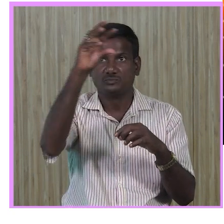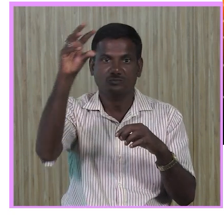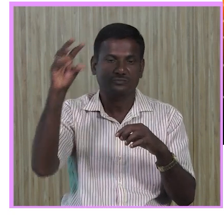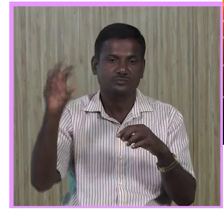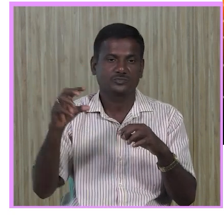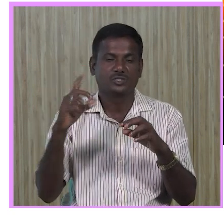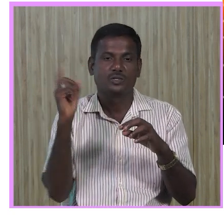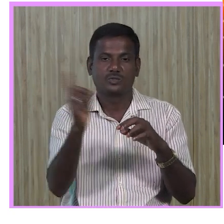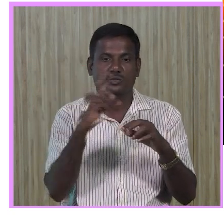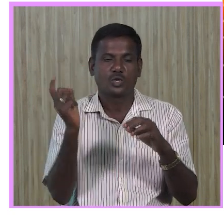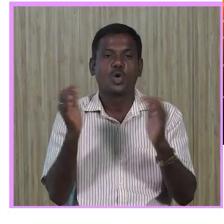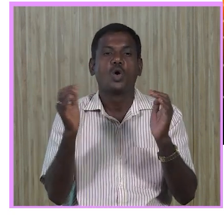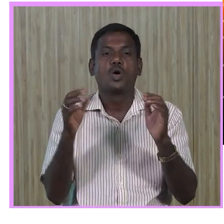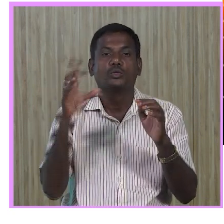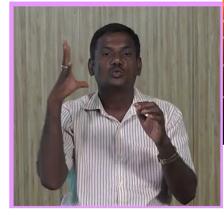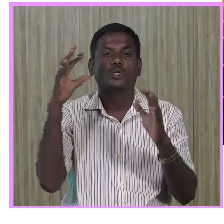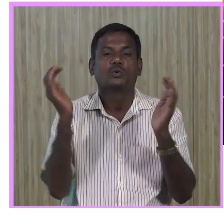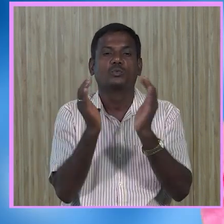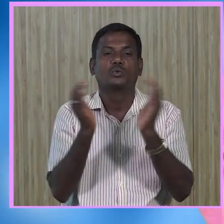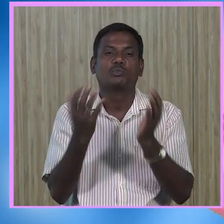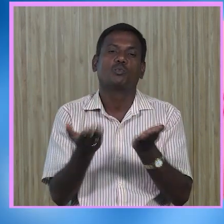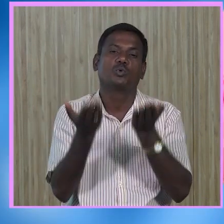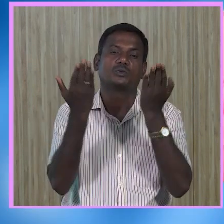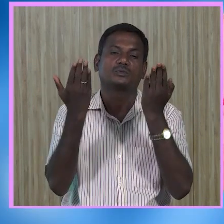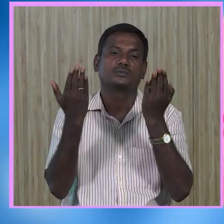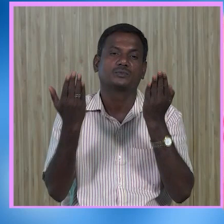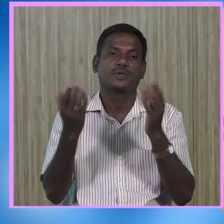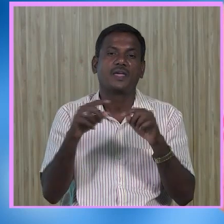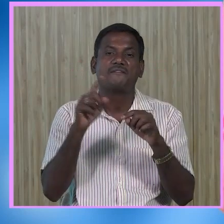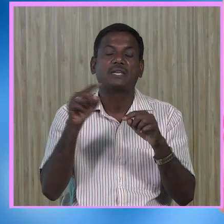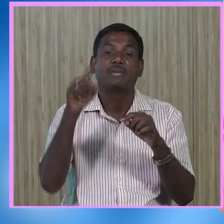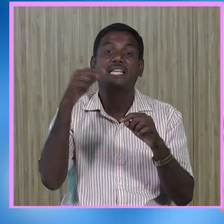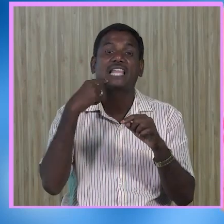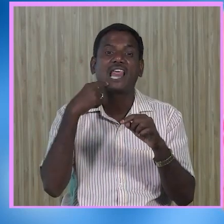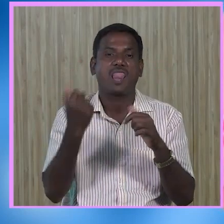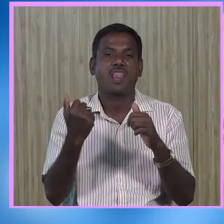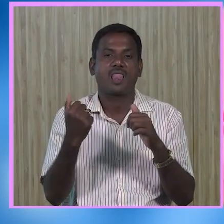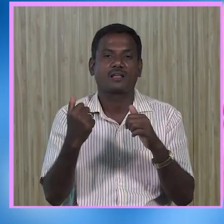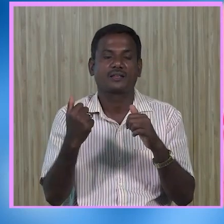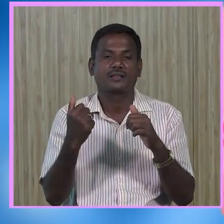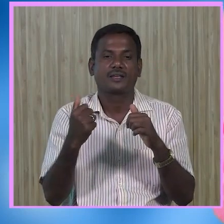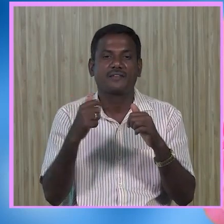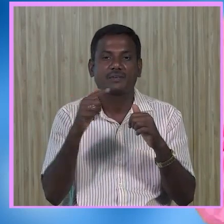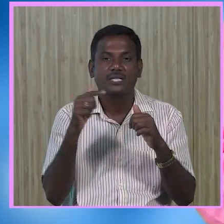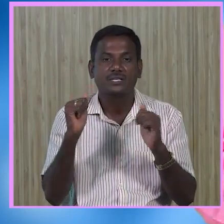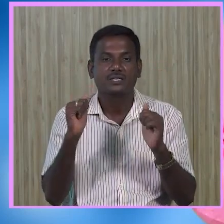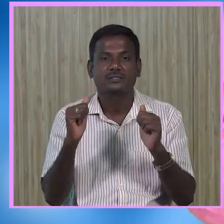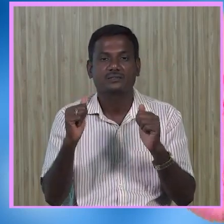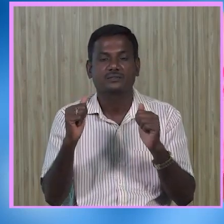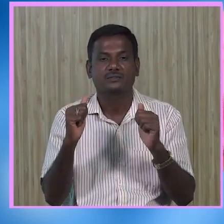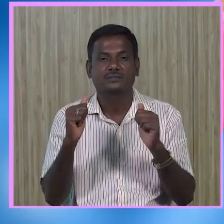சேர்ந்து சூரிய குடும்பத்தை உருவாக்குகின்றன. விண்மீன் திரள் என்றால் என்ன? விண்மீன் திரள் என்றால்